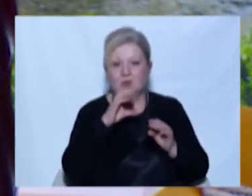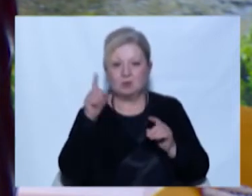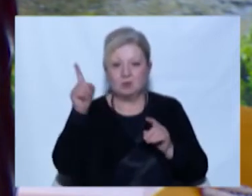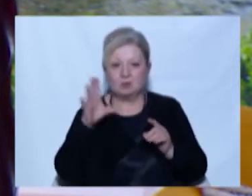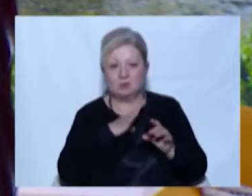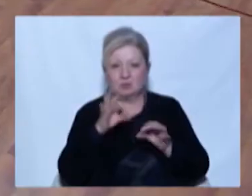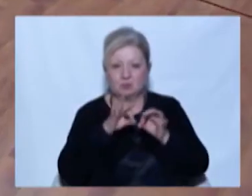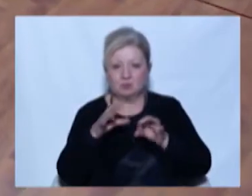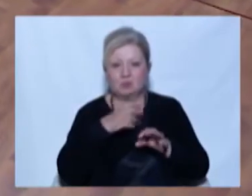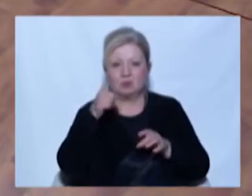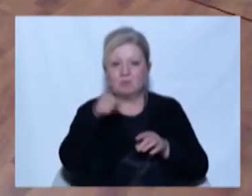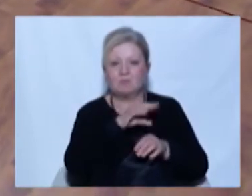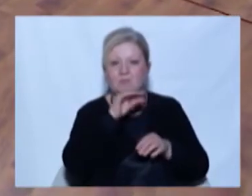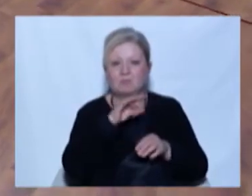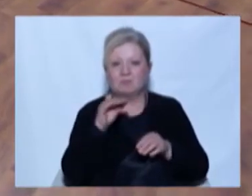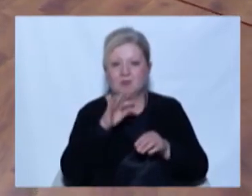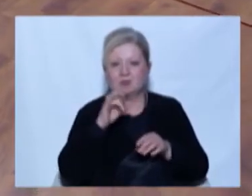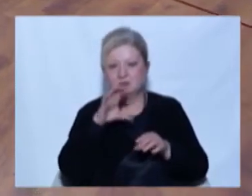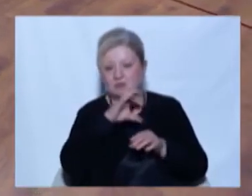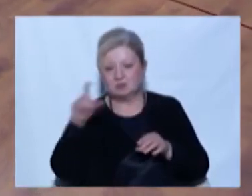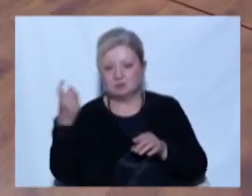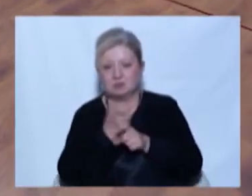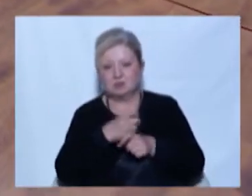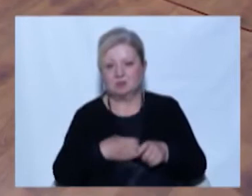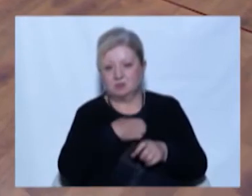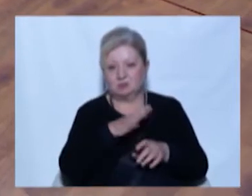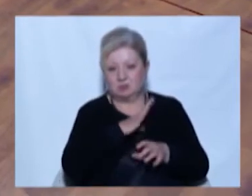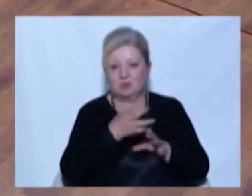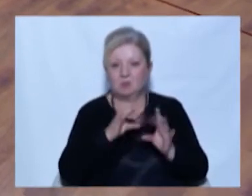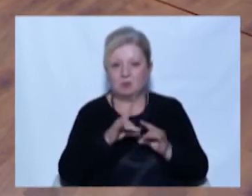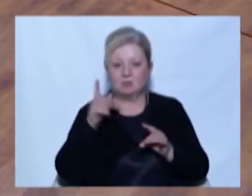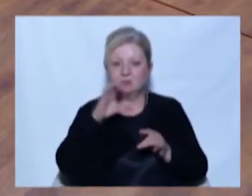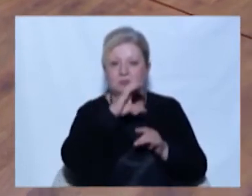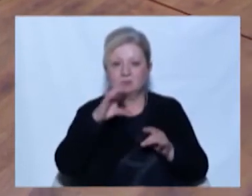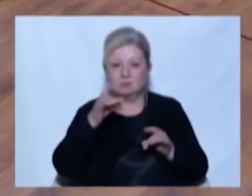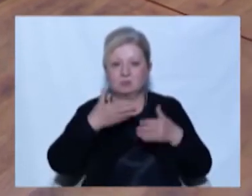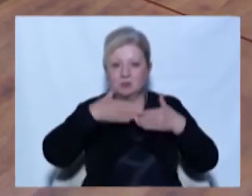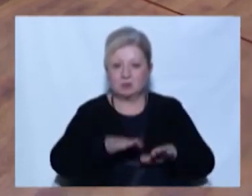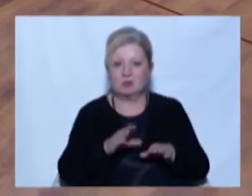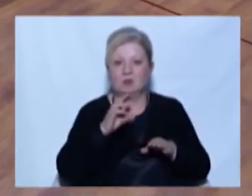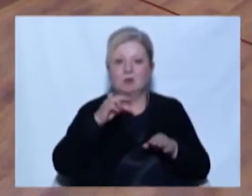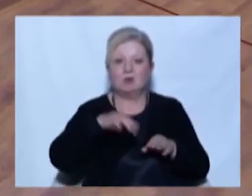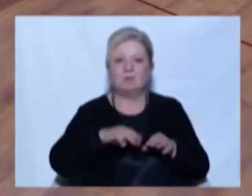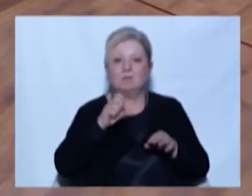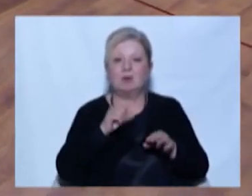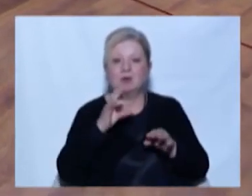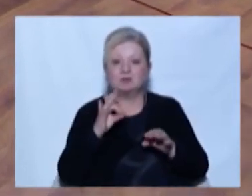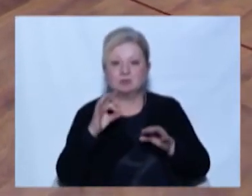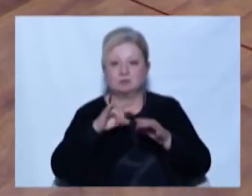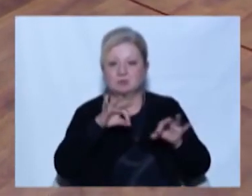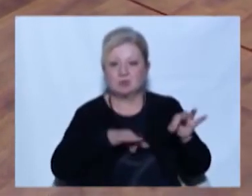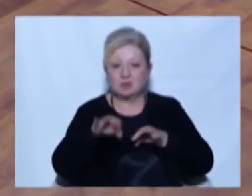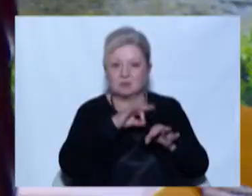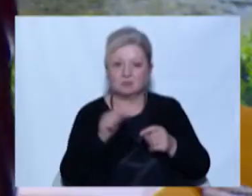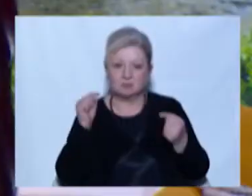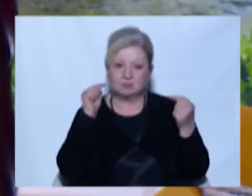ზომაზე მეტად ეშინოდა. მაგრამ საბჭოთა კავშირმა გადაწყვიტა მარშალის გეგმის საპირისპიროდ აღმოსავლეთ